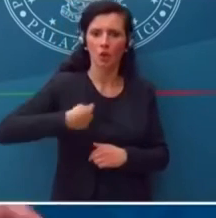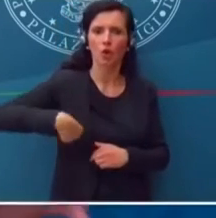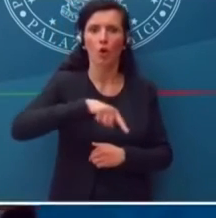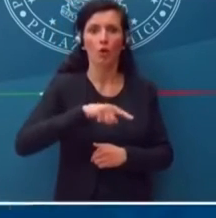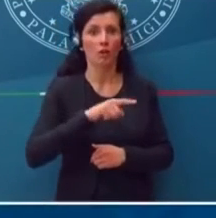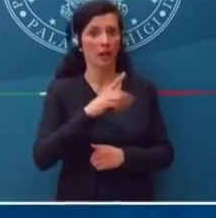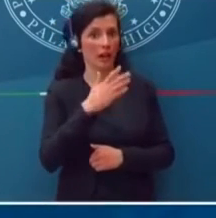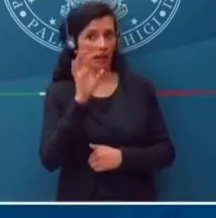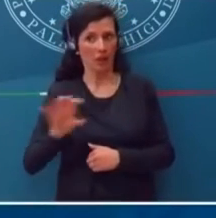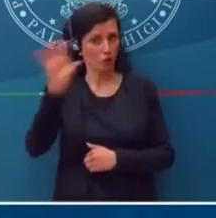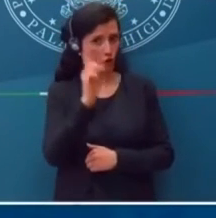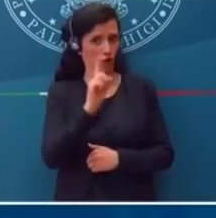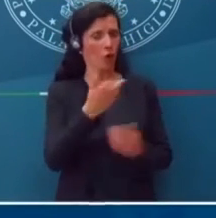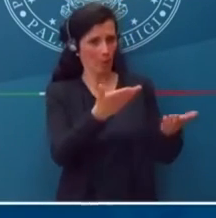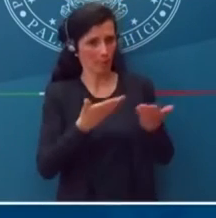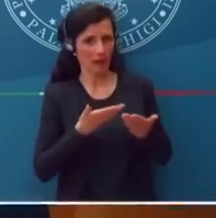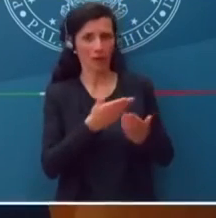regioni. Prego.